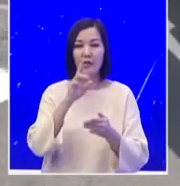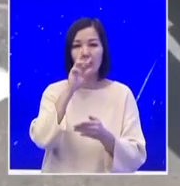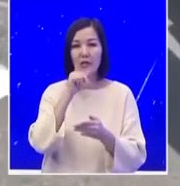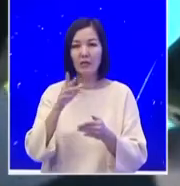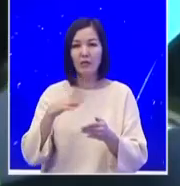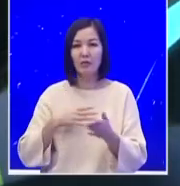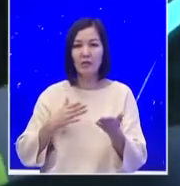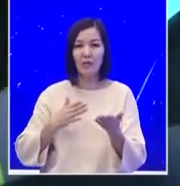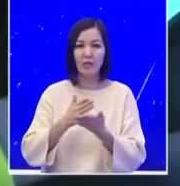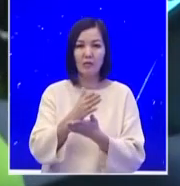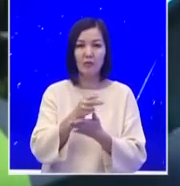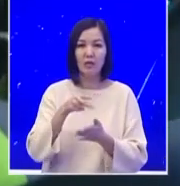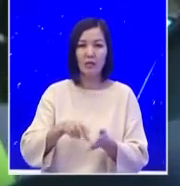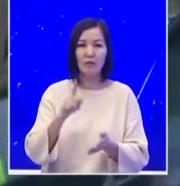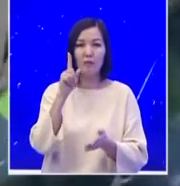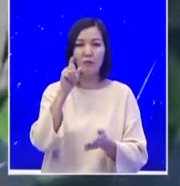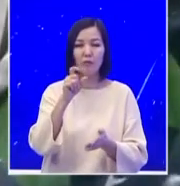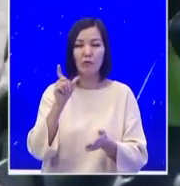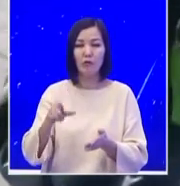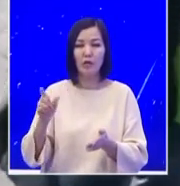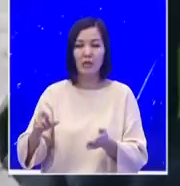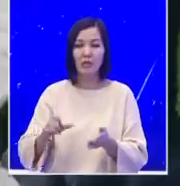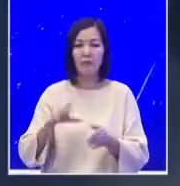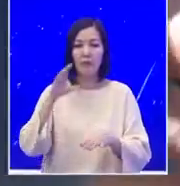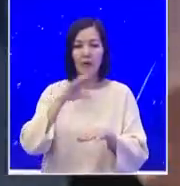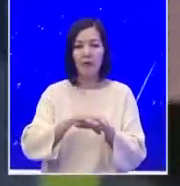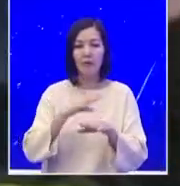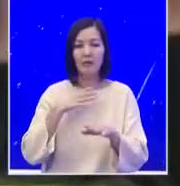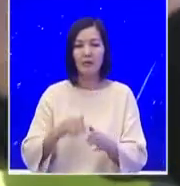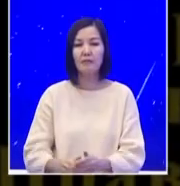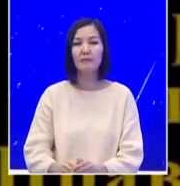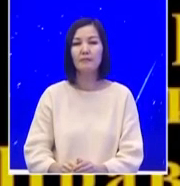кесіп өткен 2100 жаяу жүргінші анықталған.